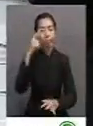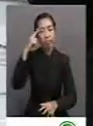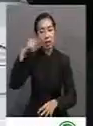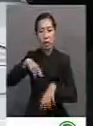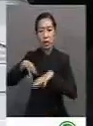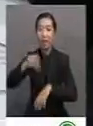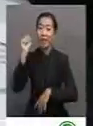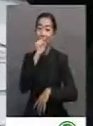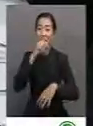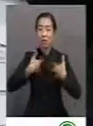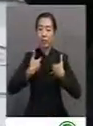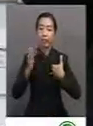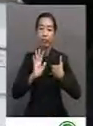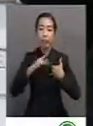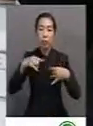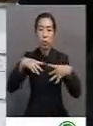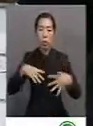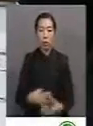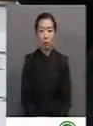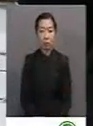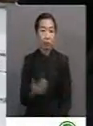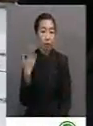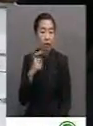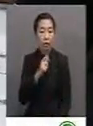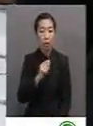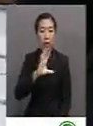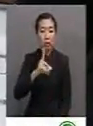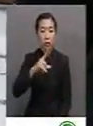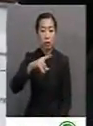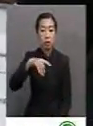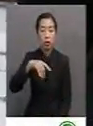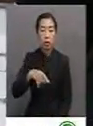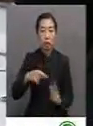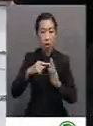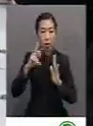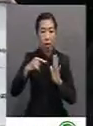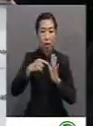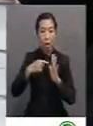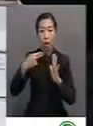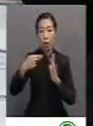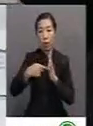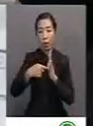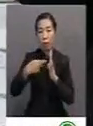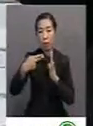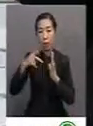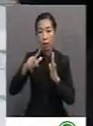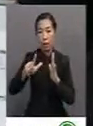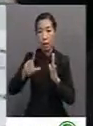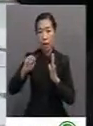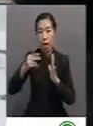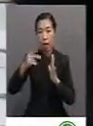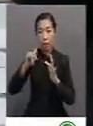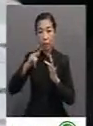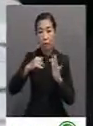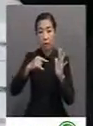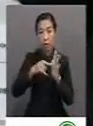งานมีนายประยูรพงษ์พันธุ์หัวหน้าอุทยานแห่งชาติเขาแหลมย่าหมู่เกาะเสม็ดผู้ประกอบการบนเกาะเสม็ดที่สำนักงานการ